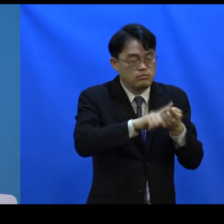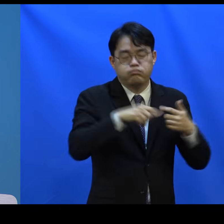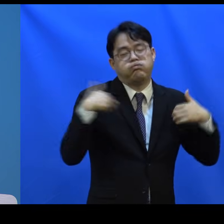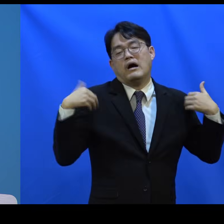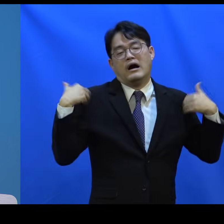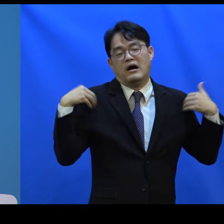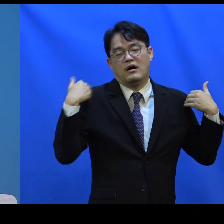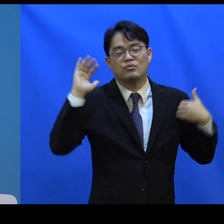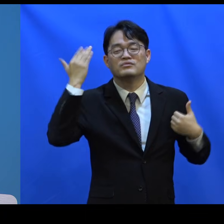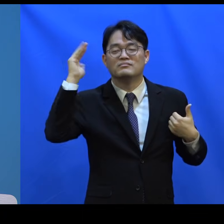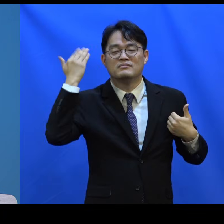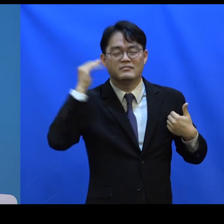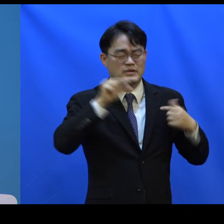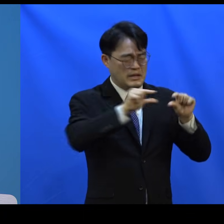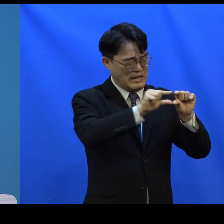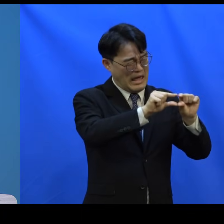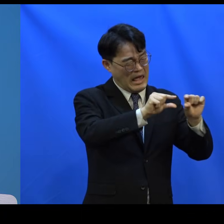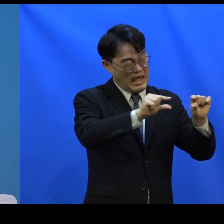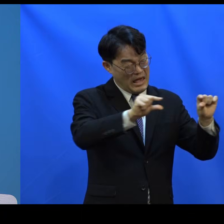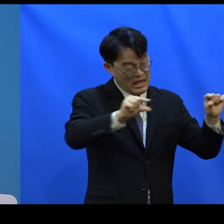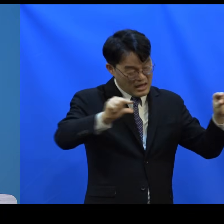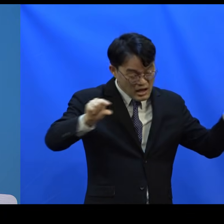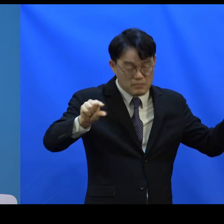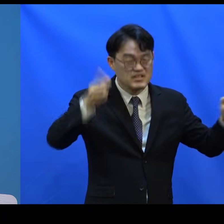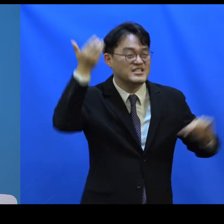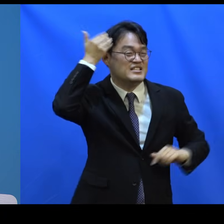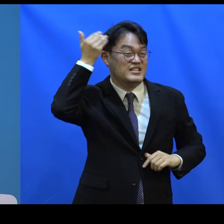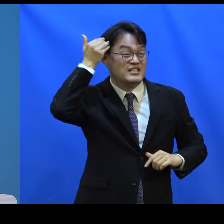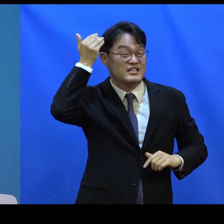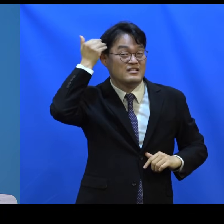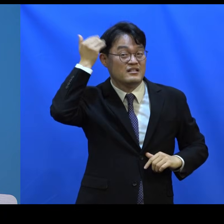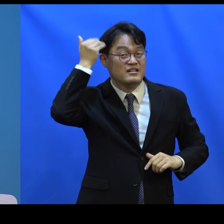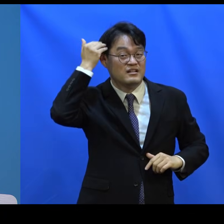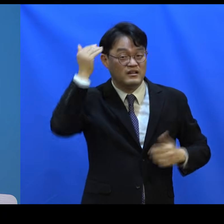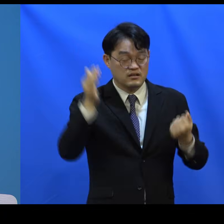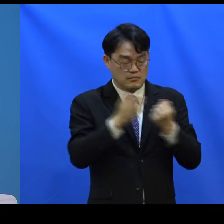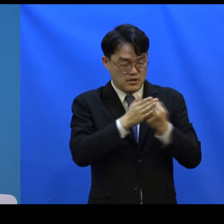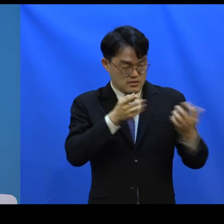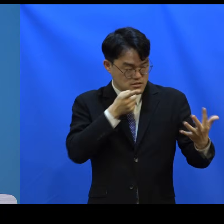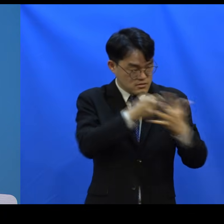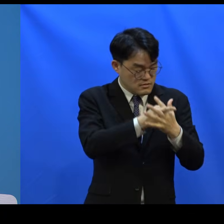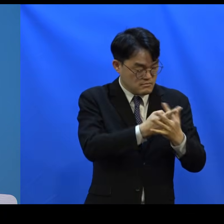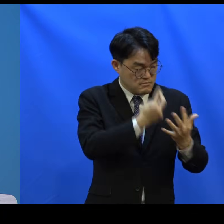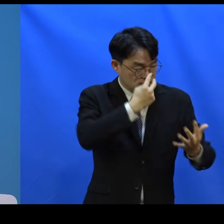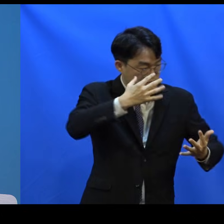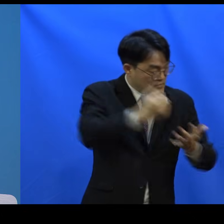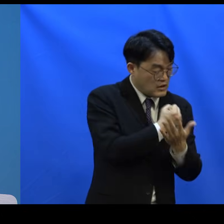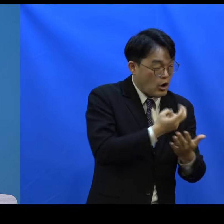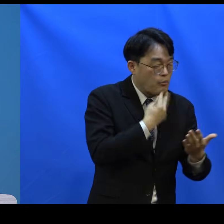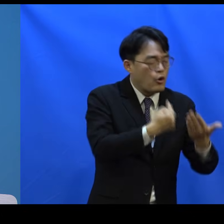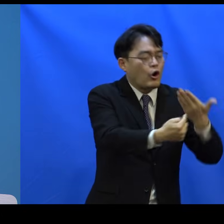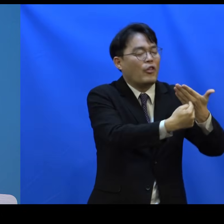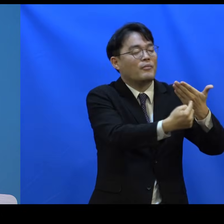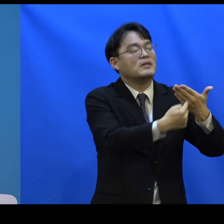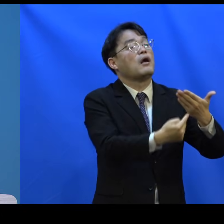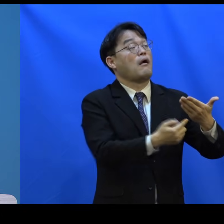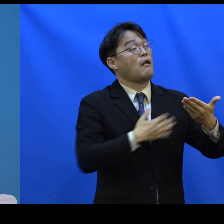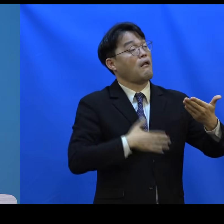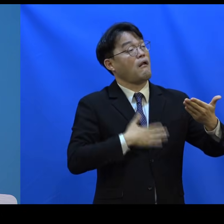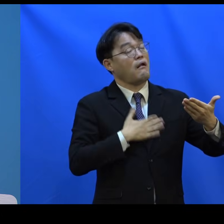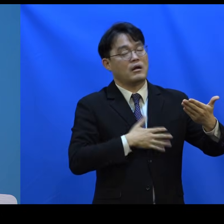그러니까 이것을 본질을 꿰뚫는 능력이 없는 거예요. 그러니까 많이 알고만 있는데 알아도 별로 도움이 안